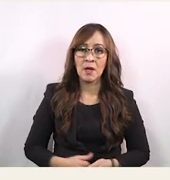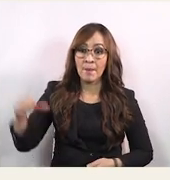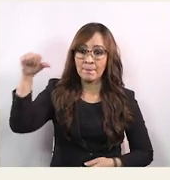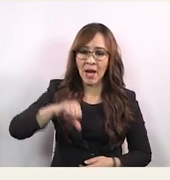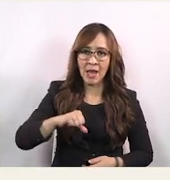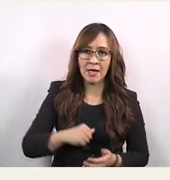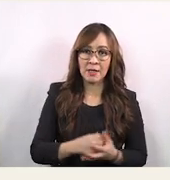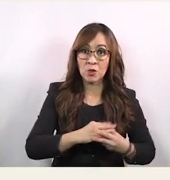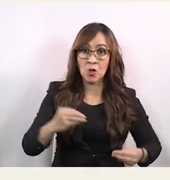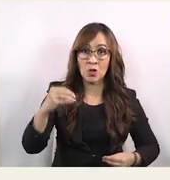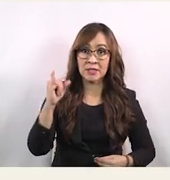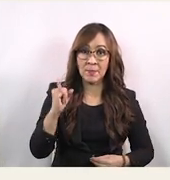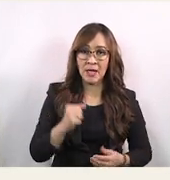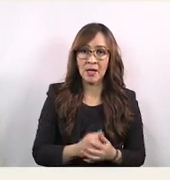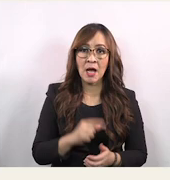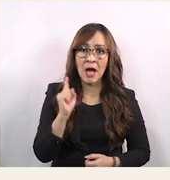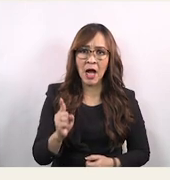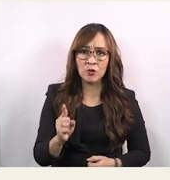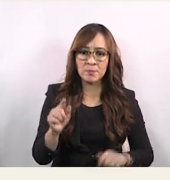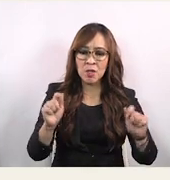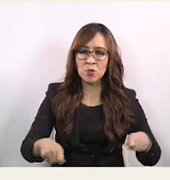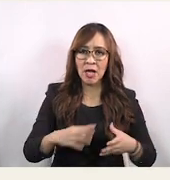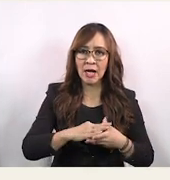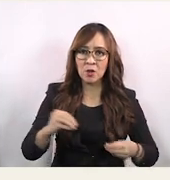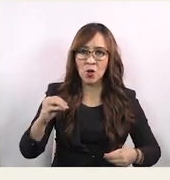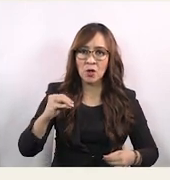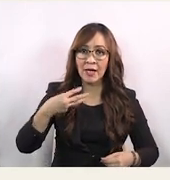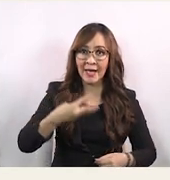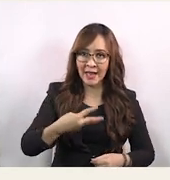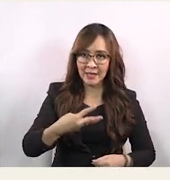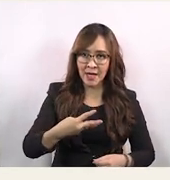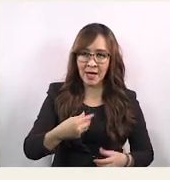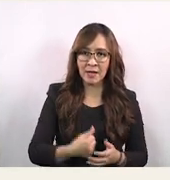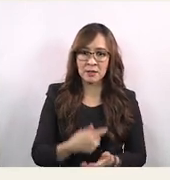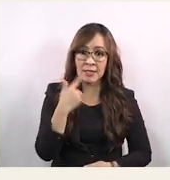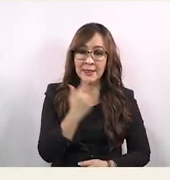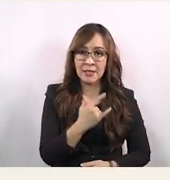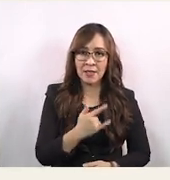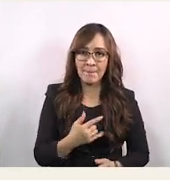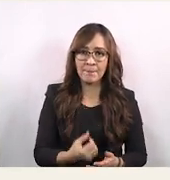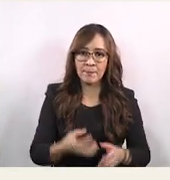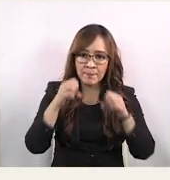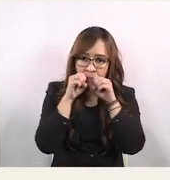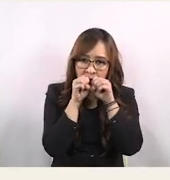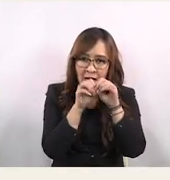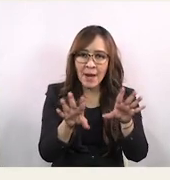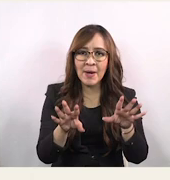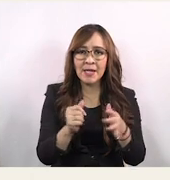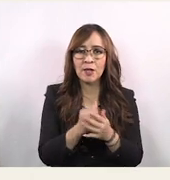menyalakan lilin sebab harus dengan rowelia Hai apa itu relief tetap mengabarkan Injil